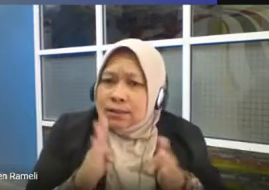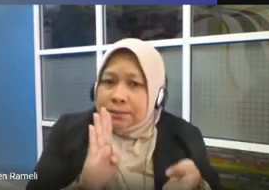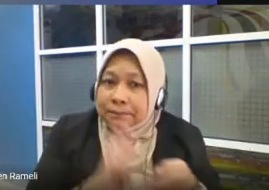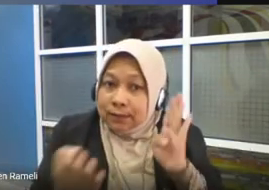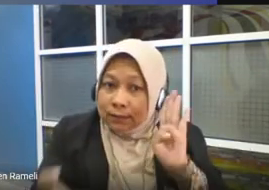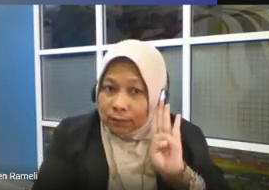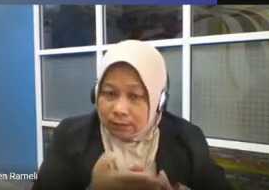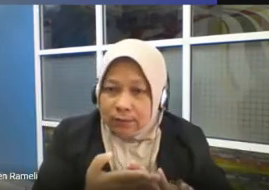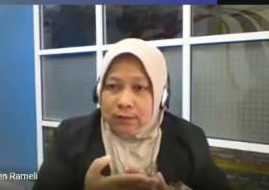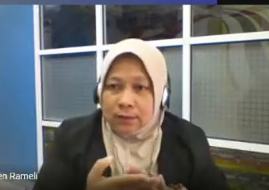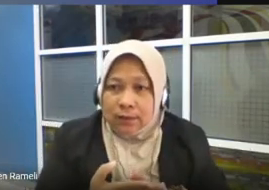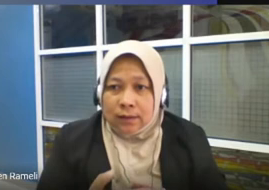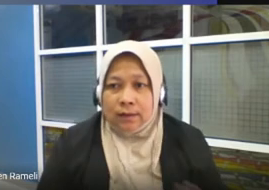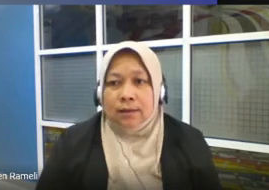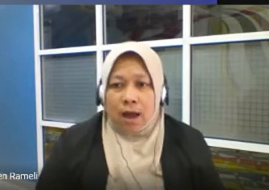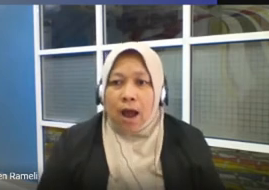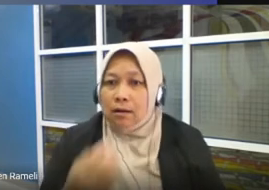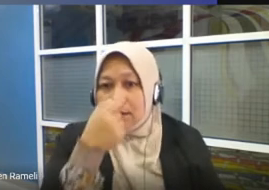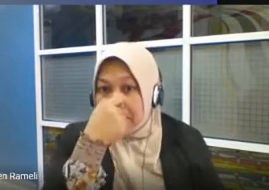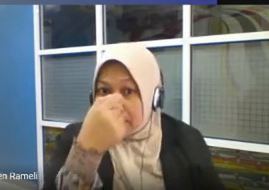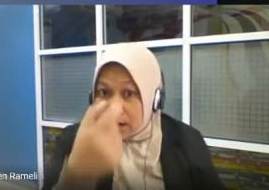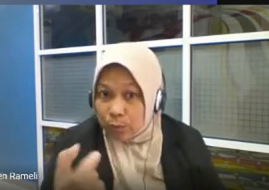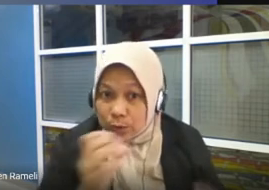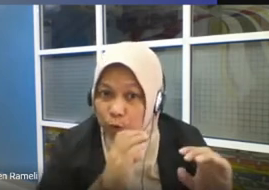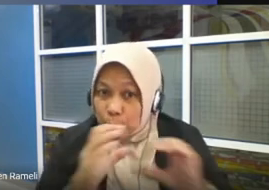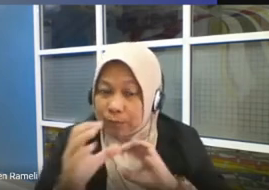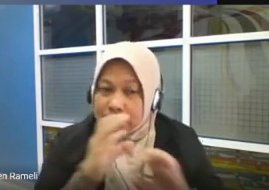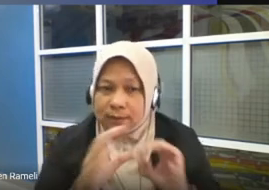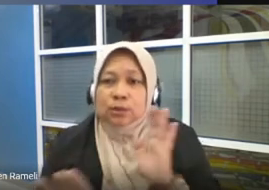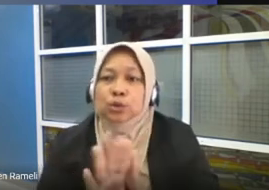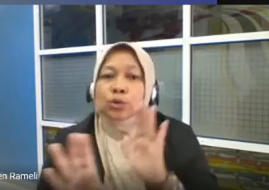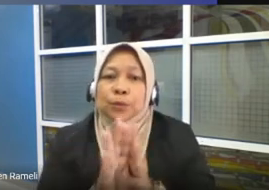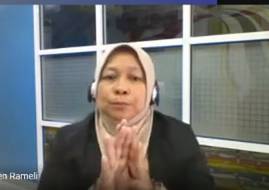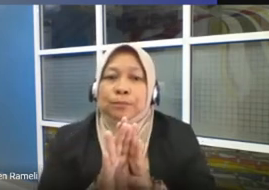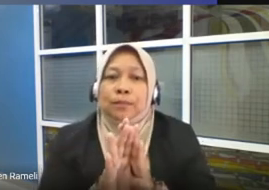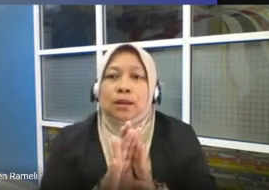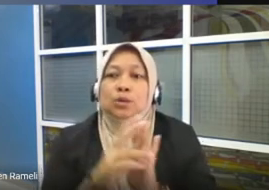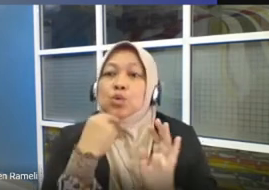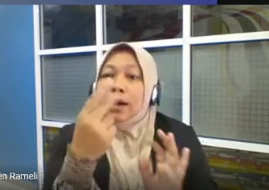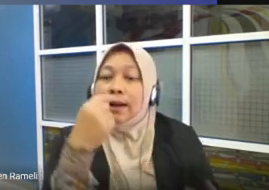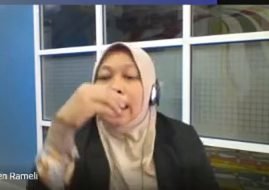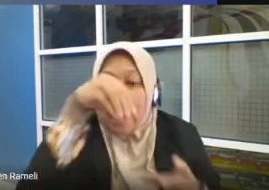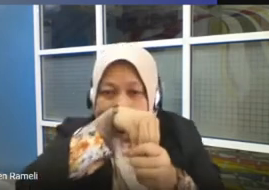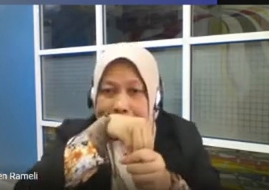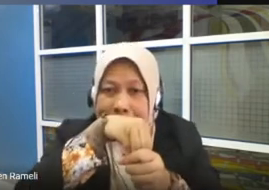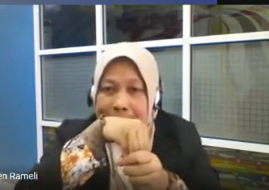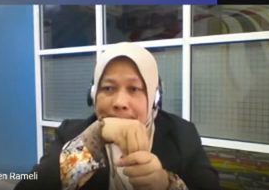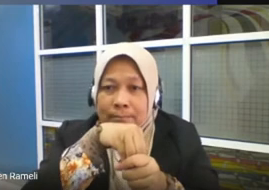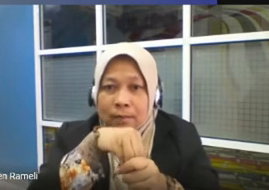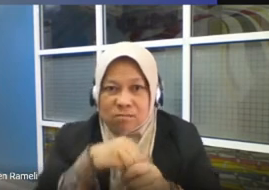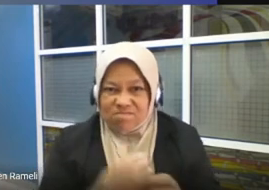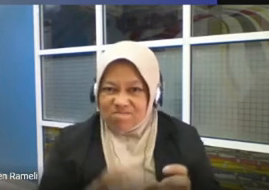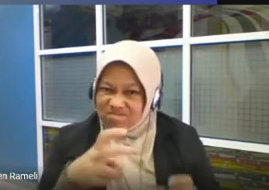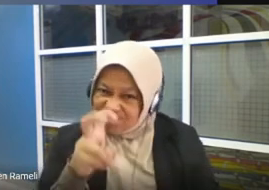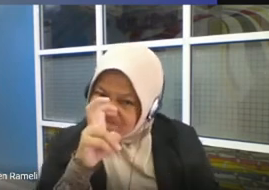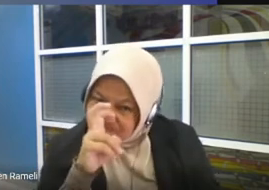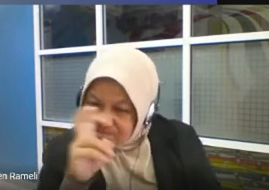nada yang mempengaruhi komunikasi anda. Kalau suara dalam, okay, ataupun suara